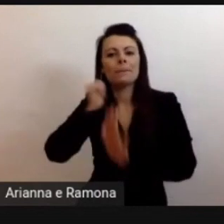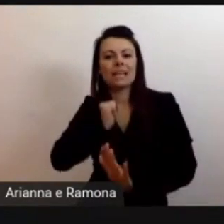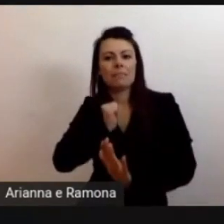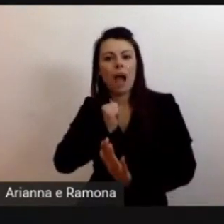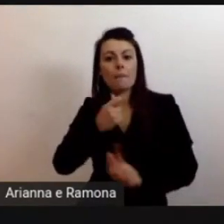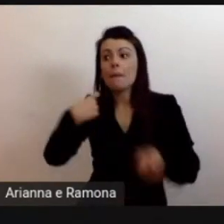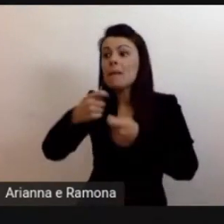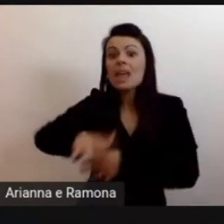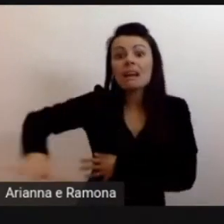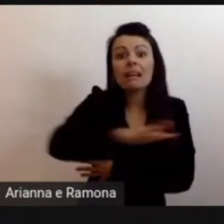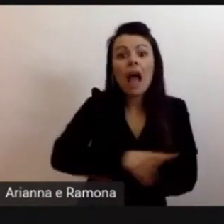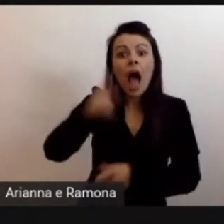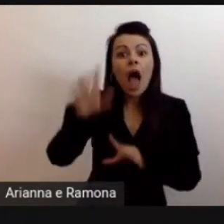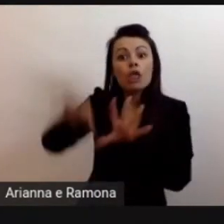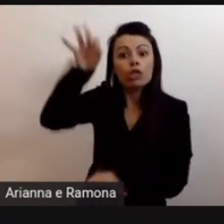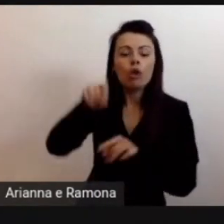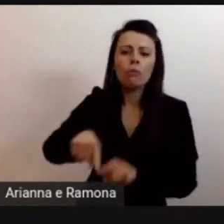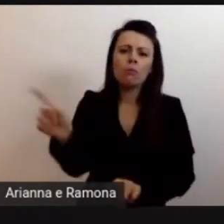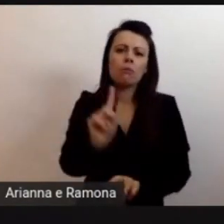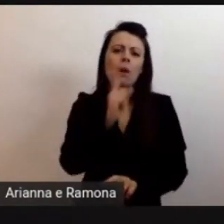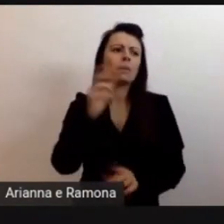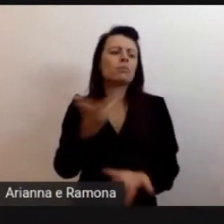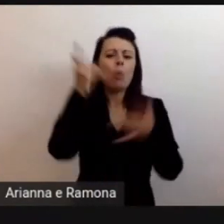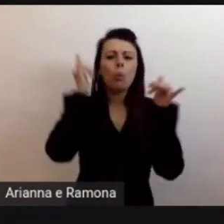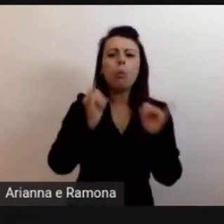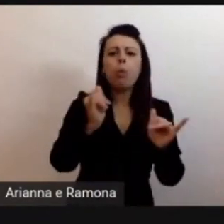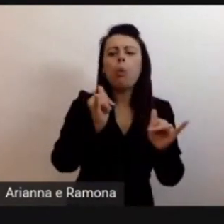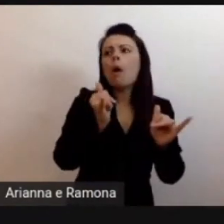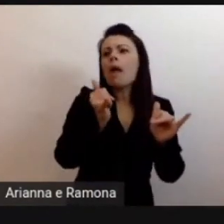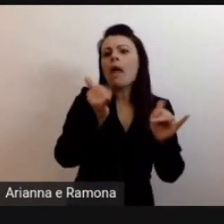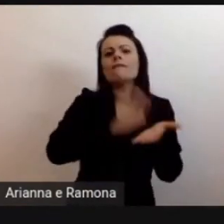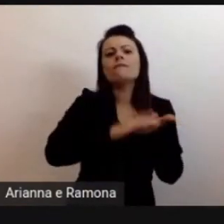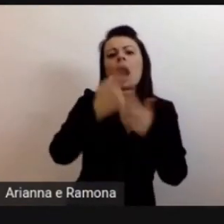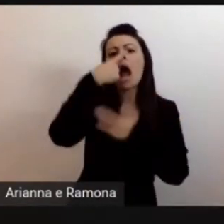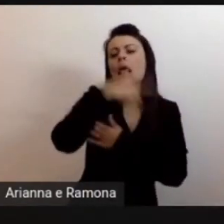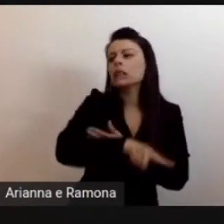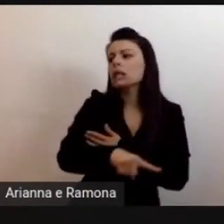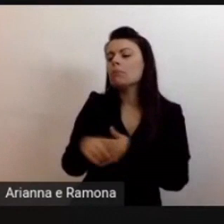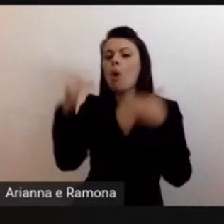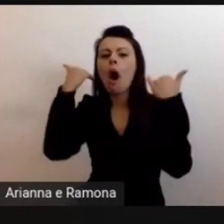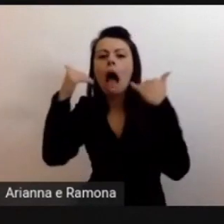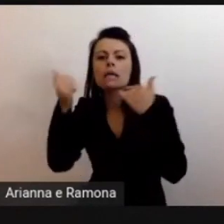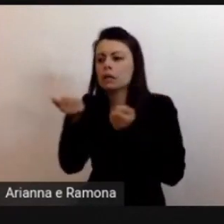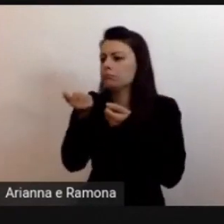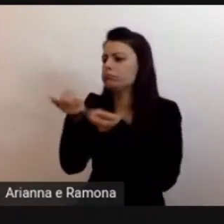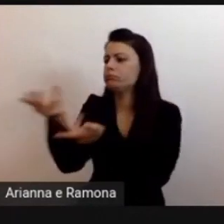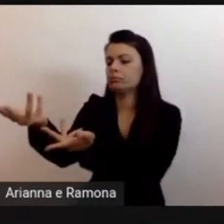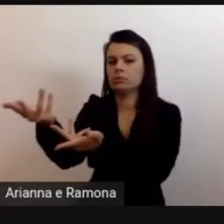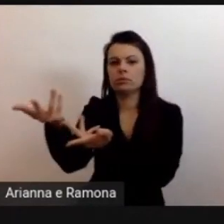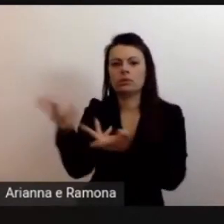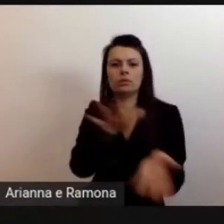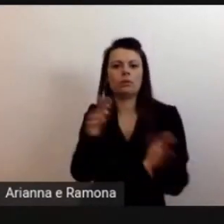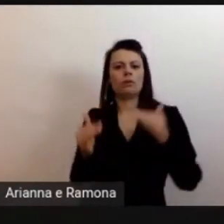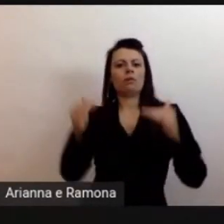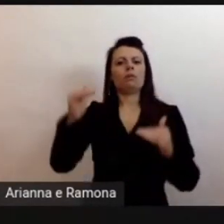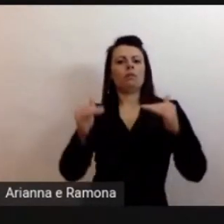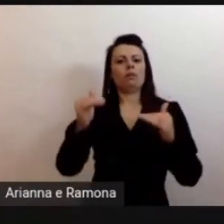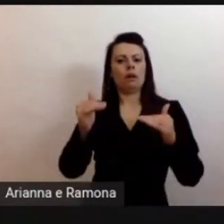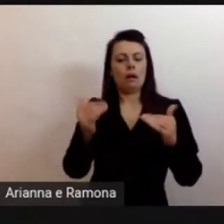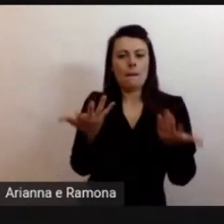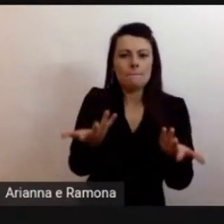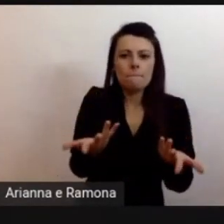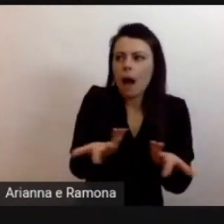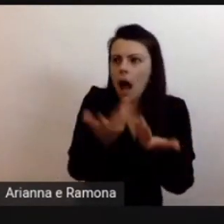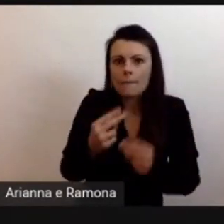vale non so quanti agnelli mourinho non cambia in corso per